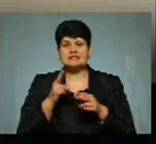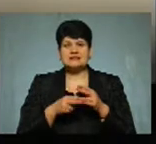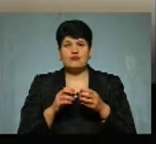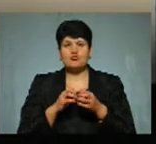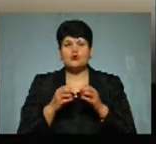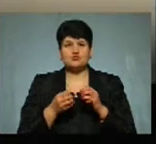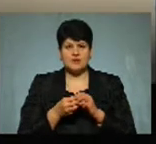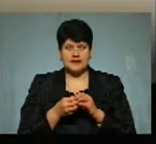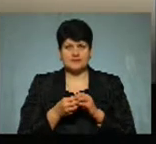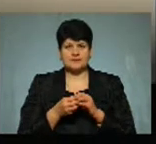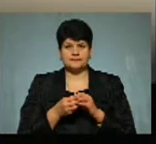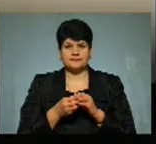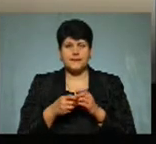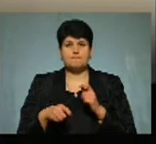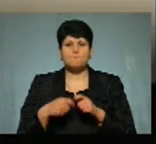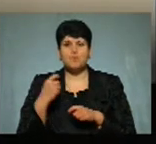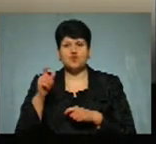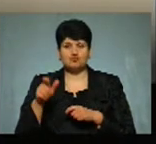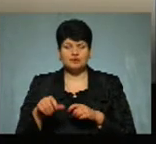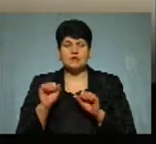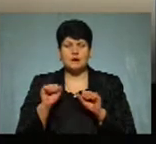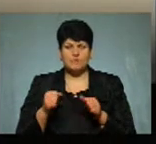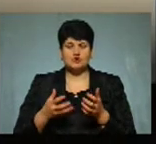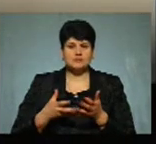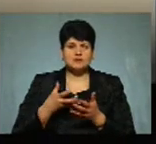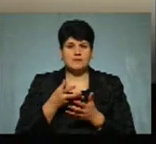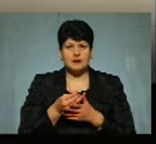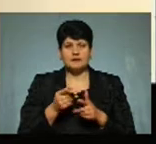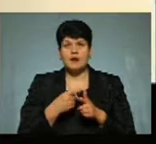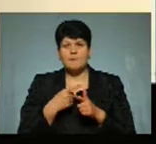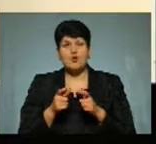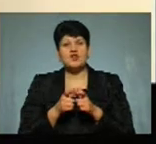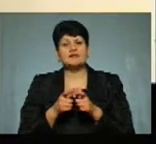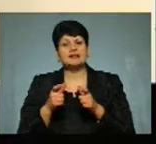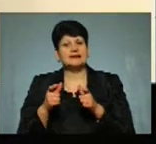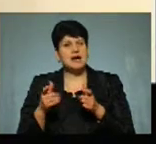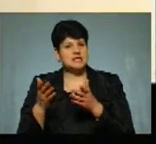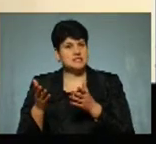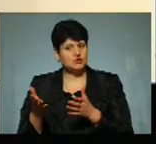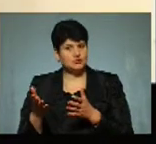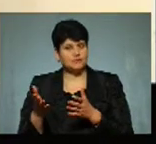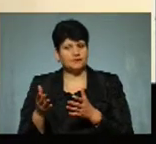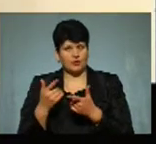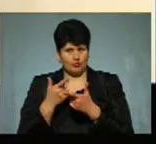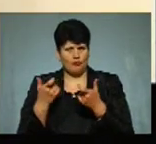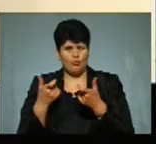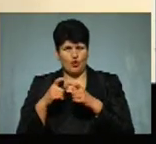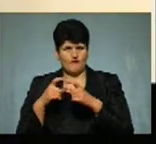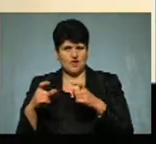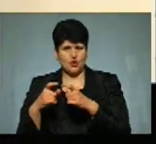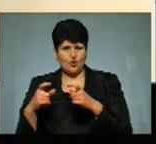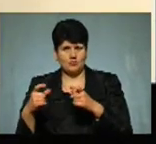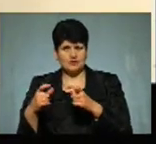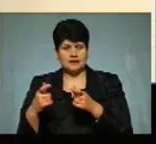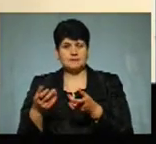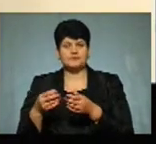результаті порушник може сплатити або по квитанції в повідомленні про винесення